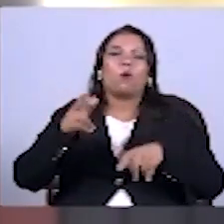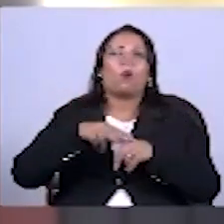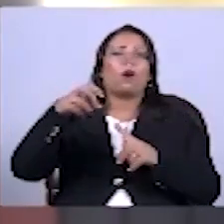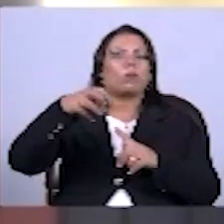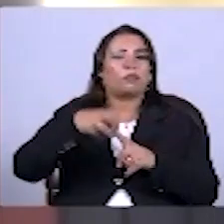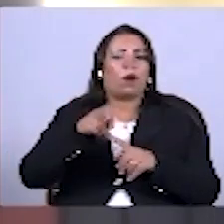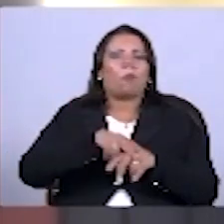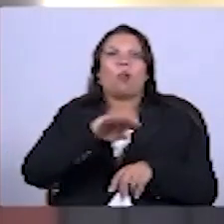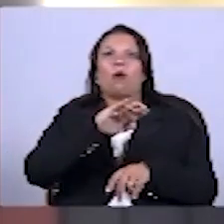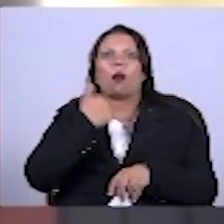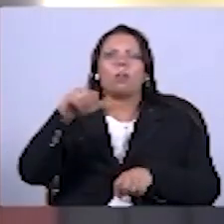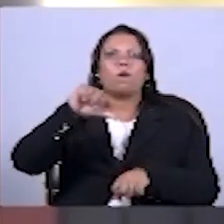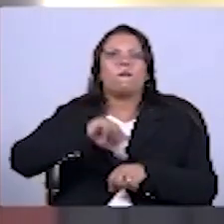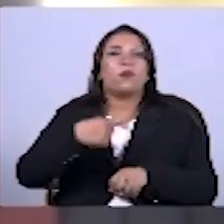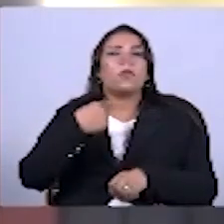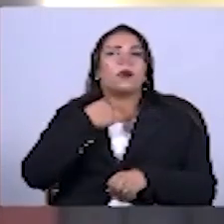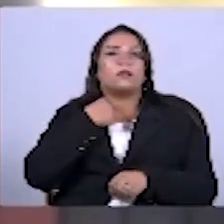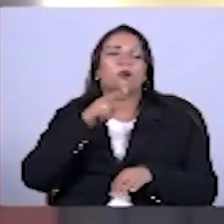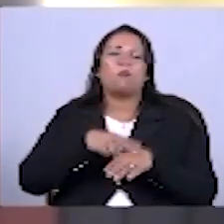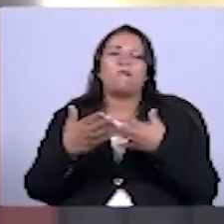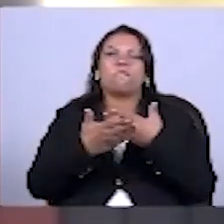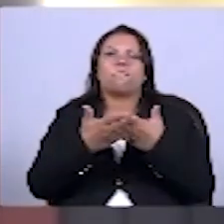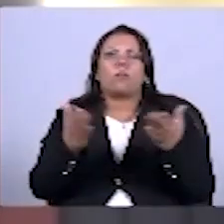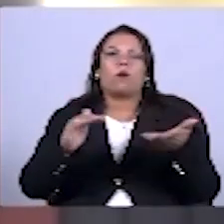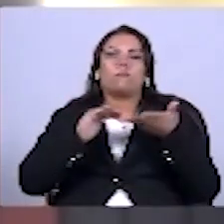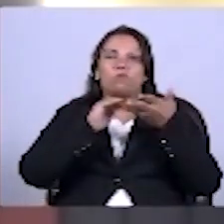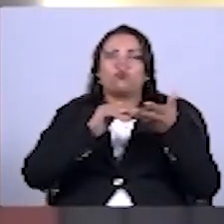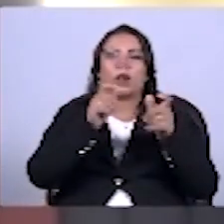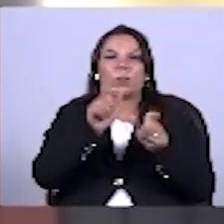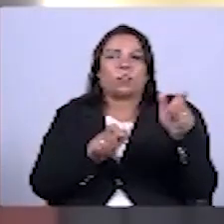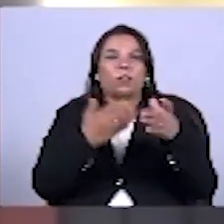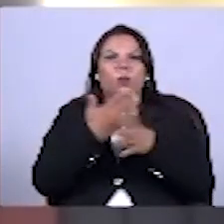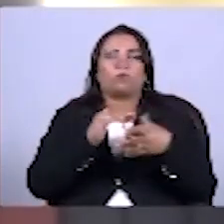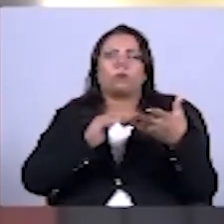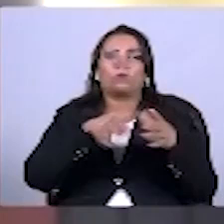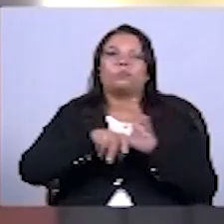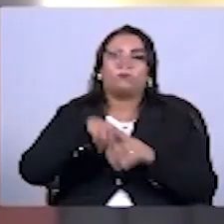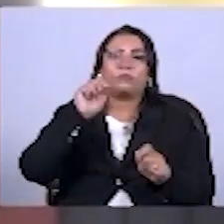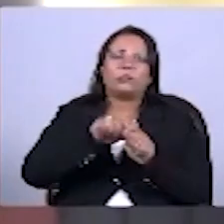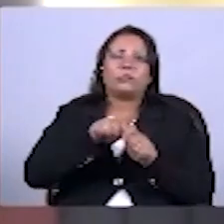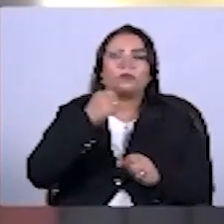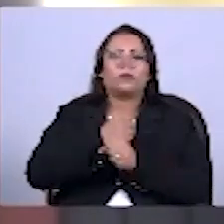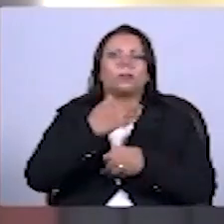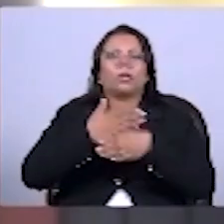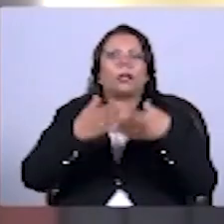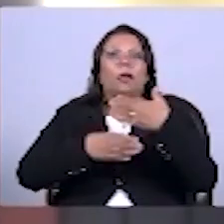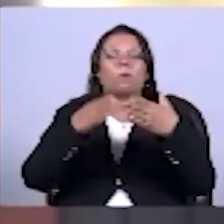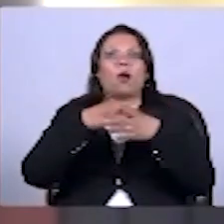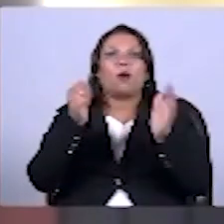والقتل في غزه وفتح المجال امام مساعدات انسانيه واعاده اعمار غزه